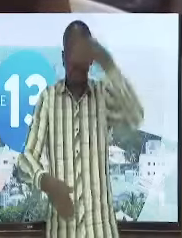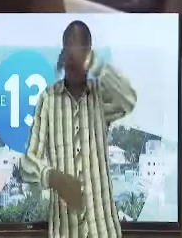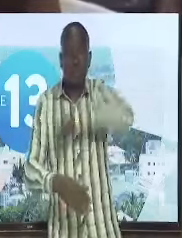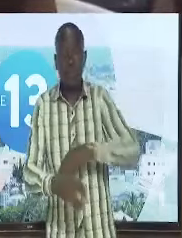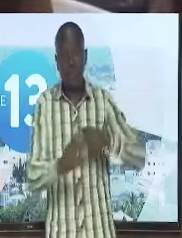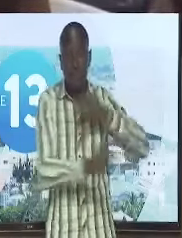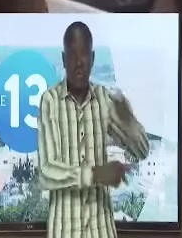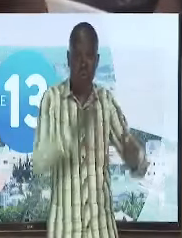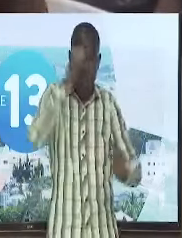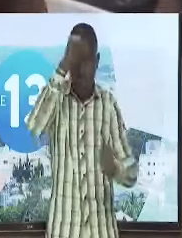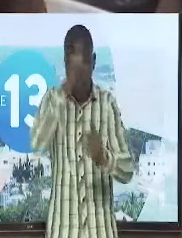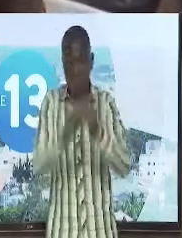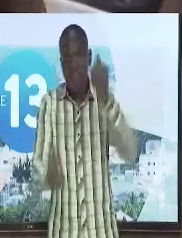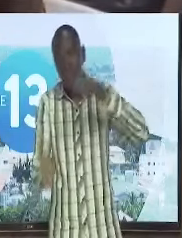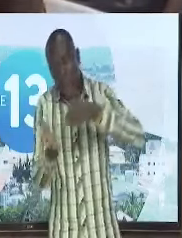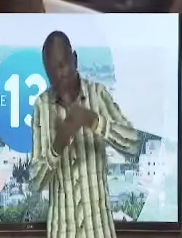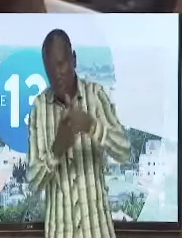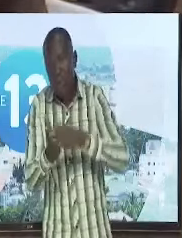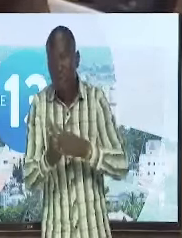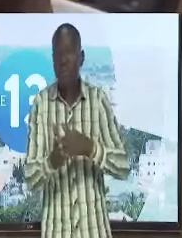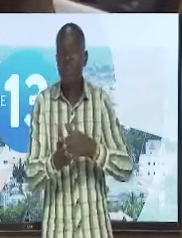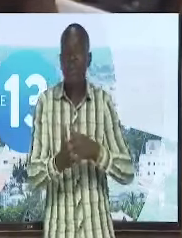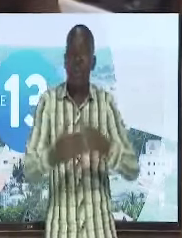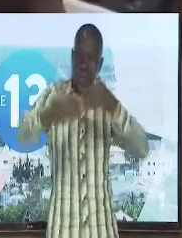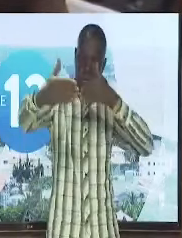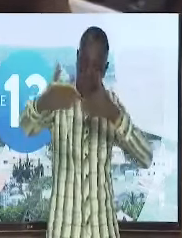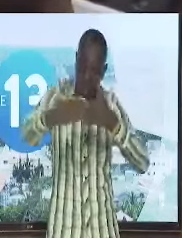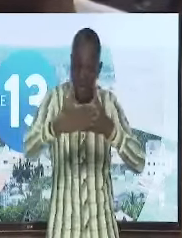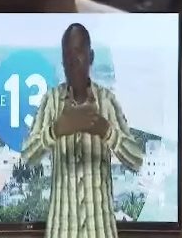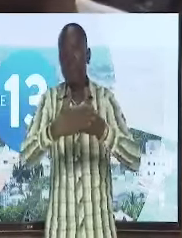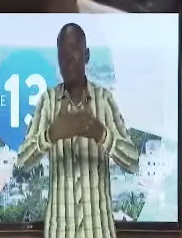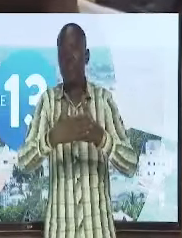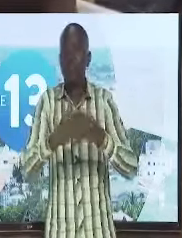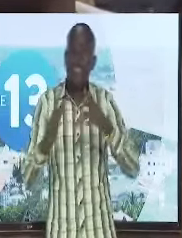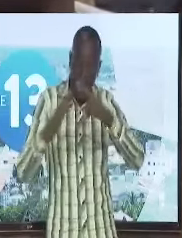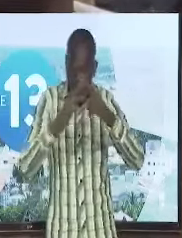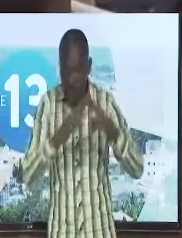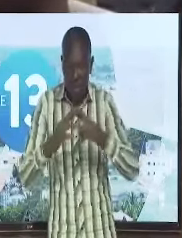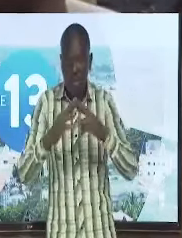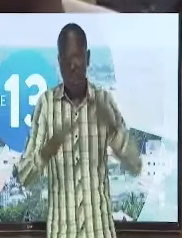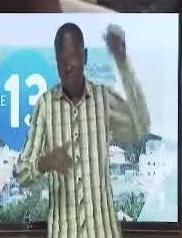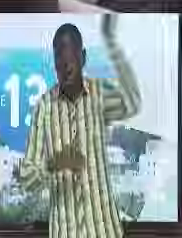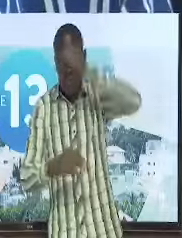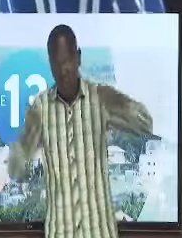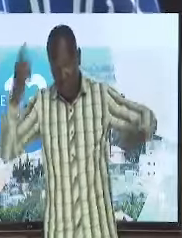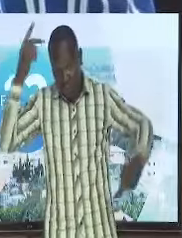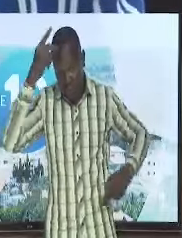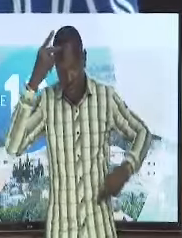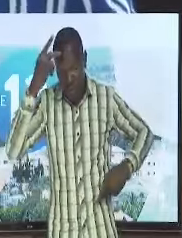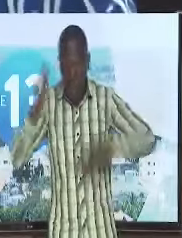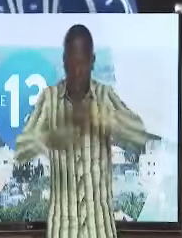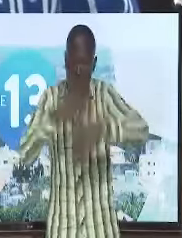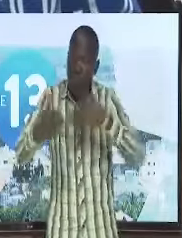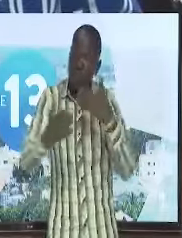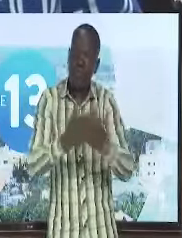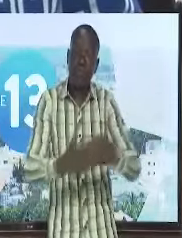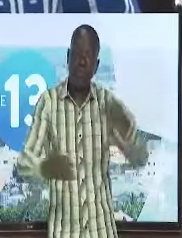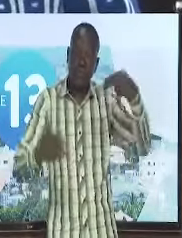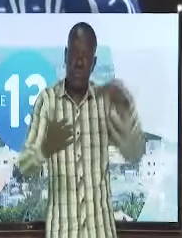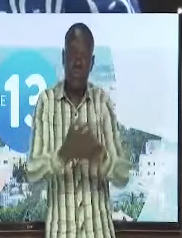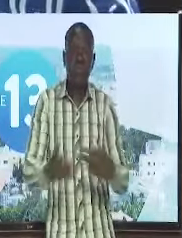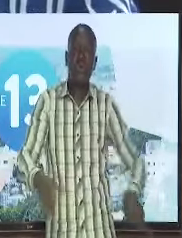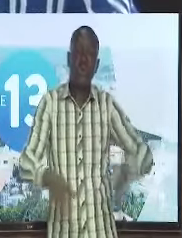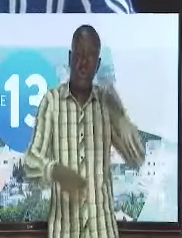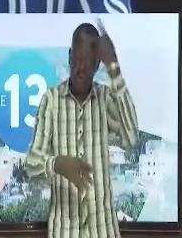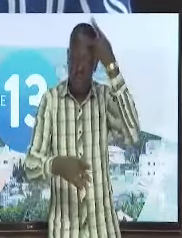les plus vulnérables et dans l'approche également de lier avec l'assurance maladie universelle. La nouvelle politique de gratuité des